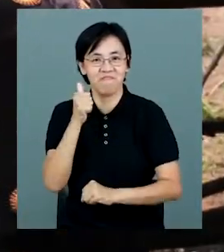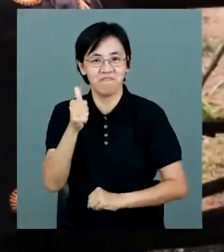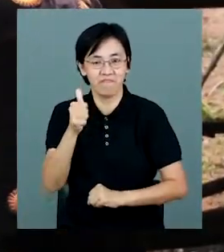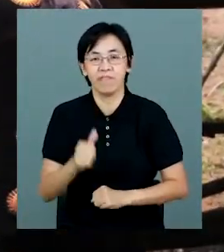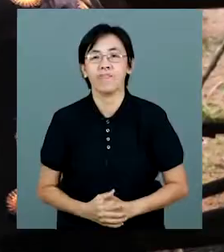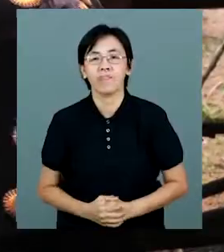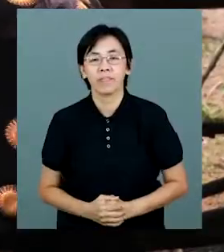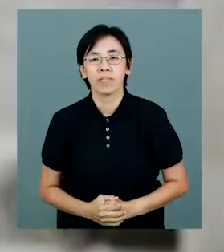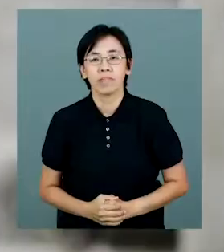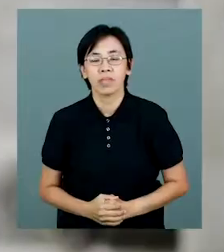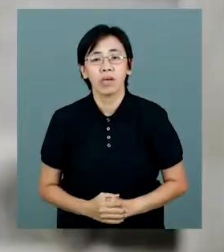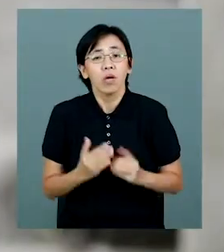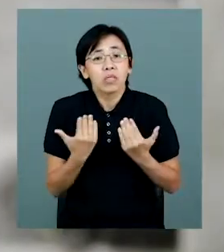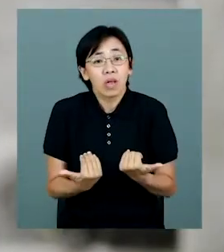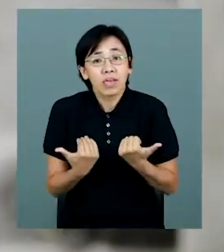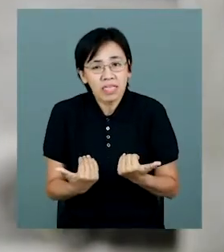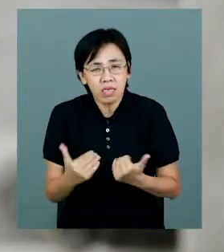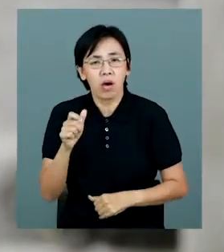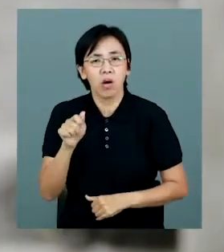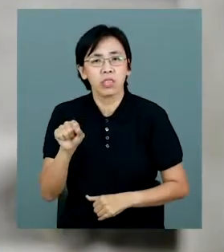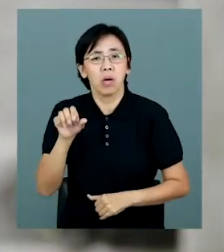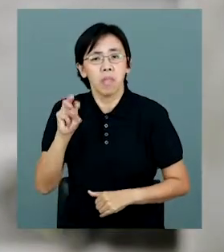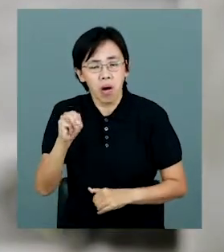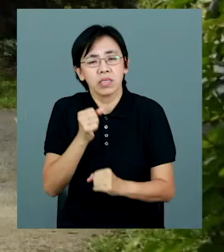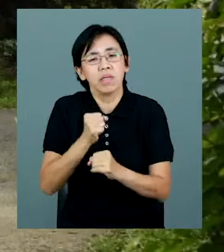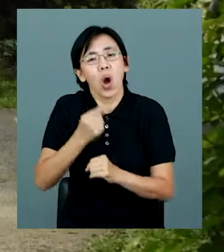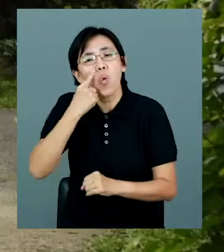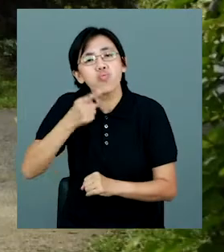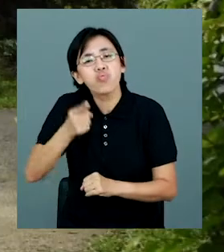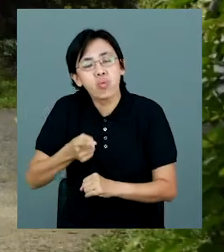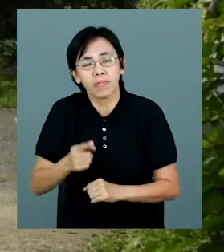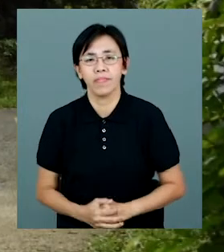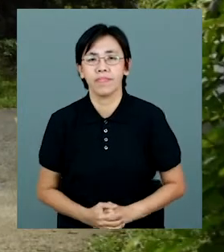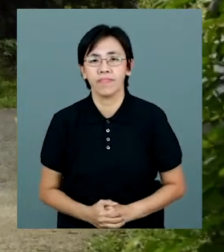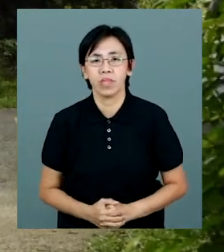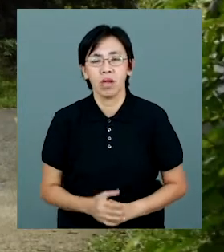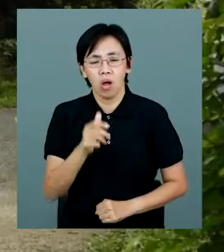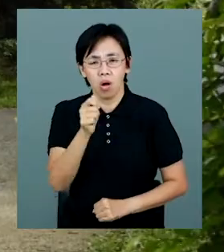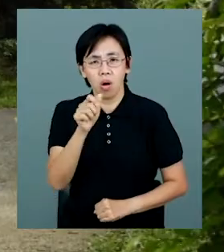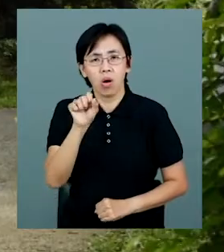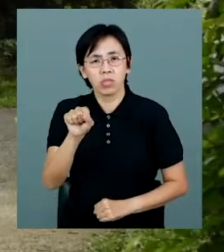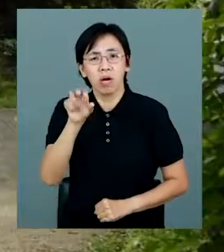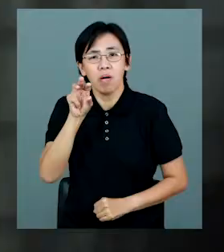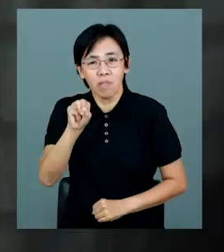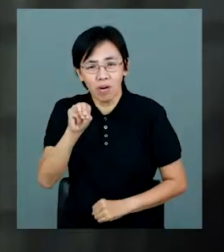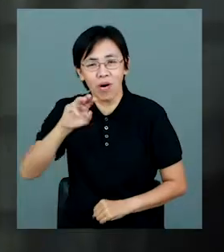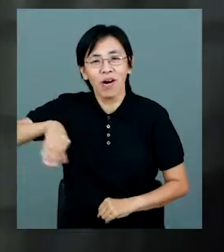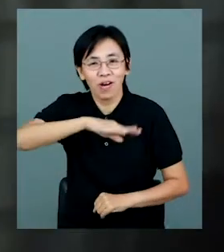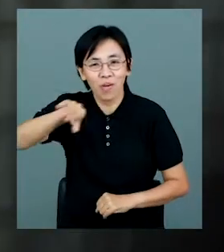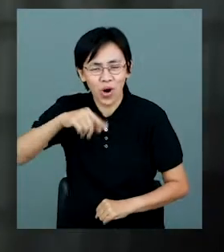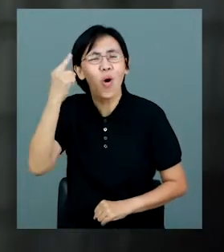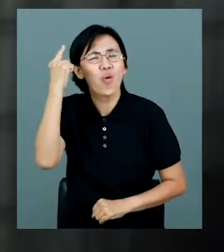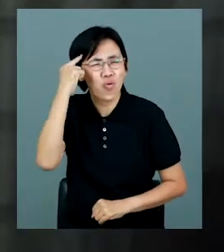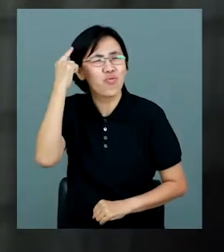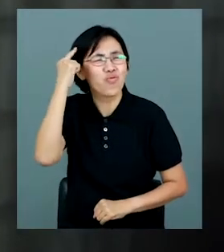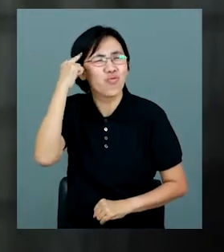โควิด-19 ได้นะครับซึ่งปัจจุบันก็ยังคงทำหน้าที่อยู่นะครับพูดถึงคำว่าอสม.นะครับคุณผู้ชมก็คง